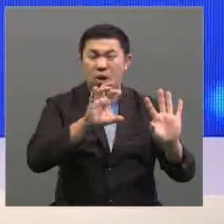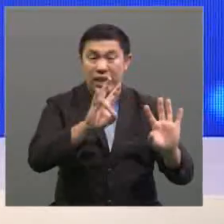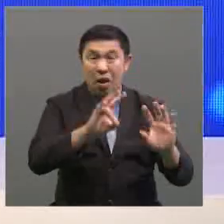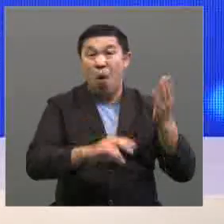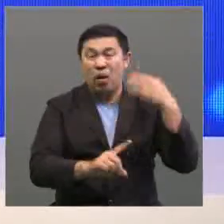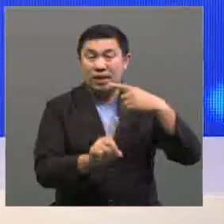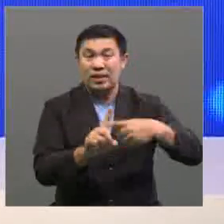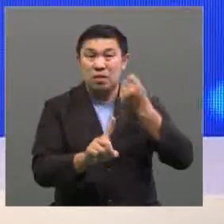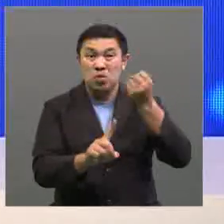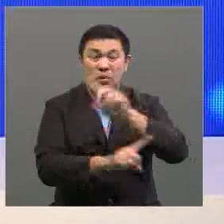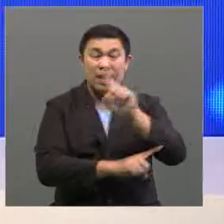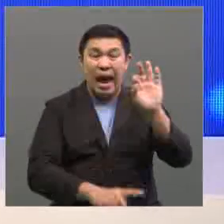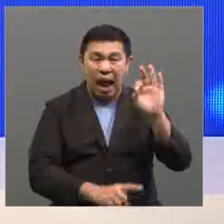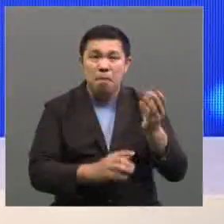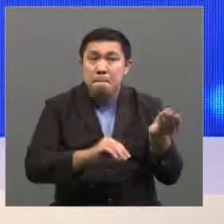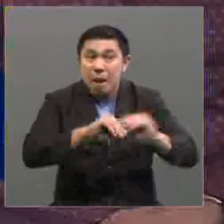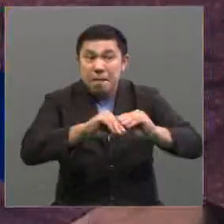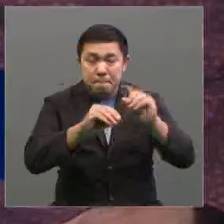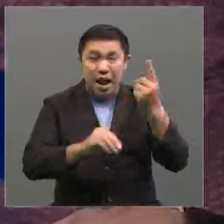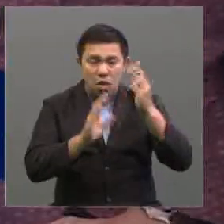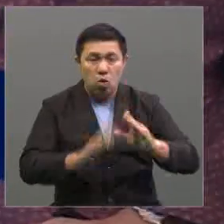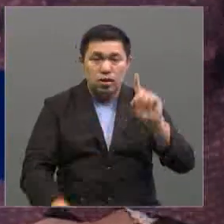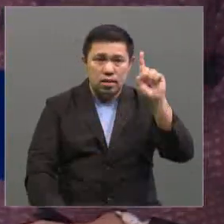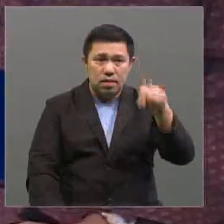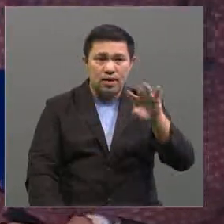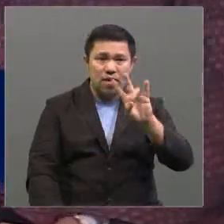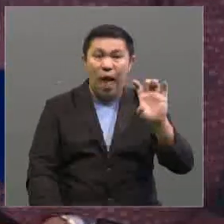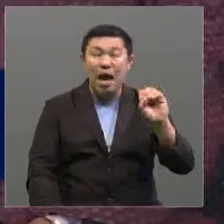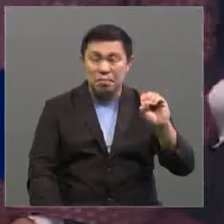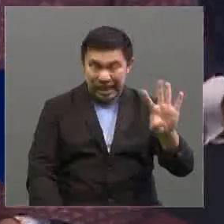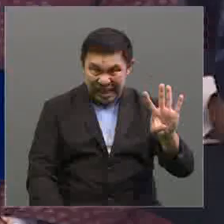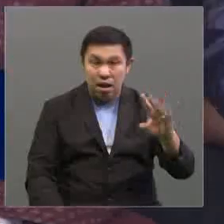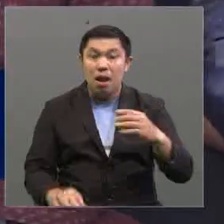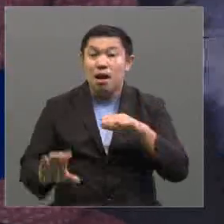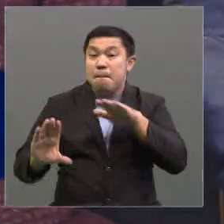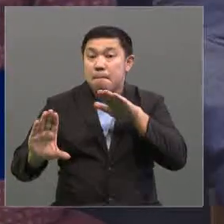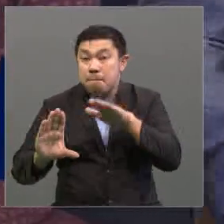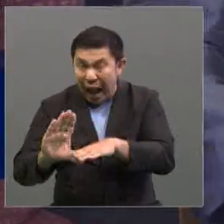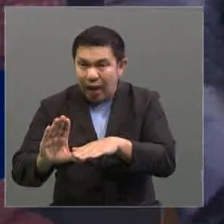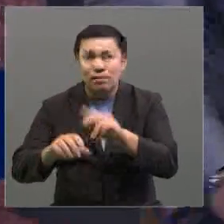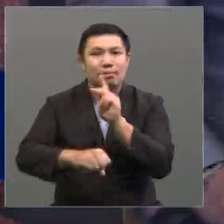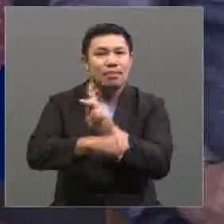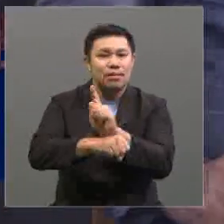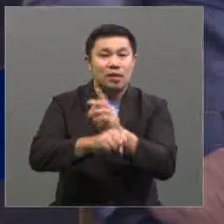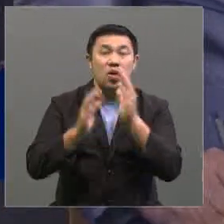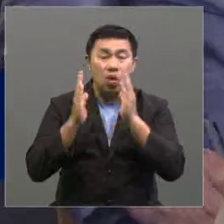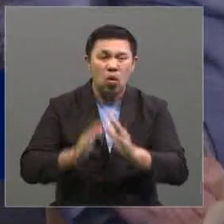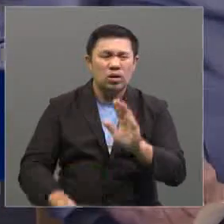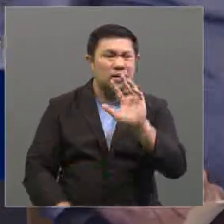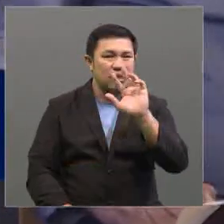84,000จำนวน1754คนแบ่งเป็นการลงทะเบียนผ่านระบบออนไลน์